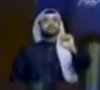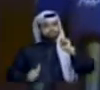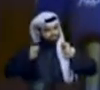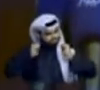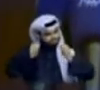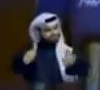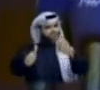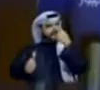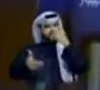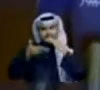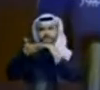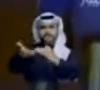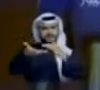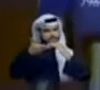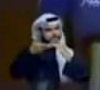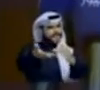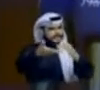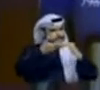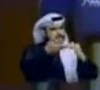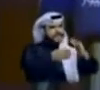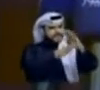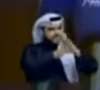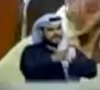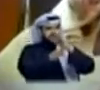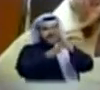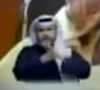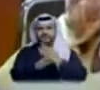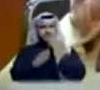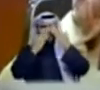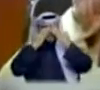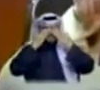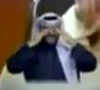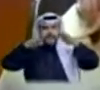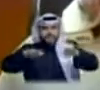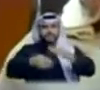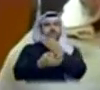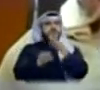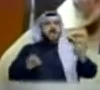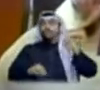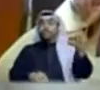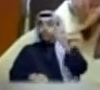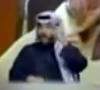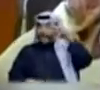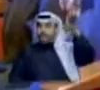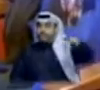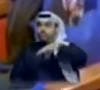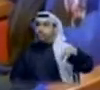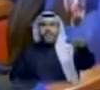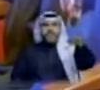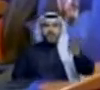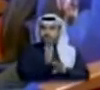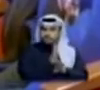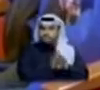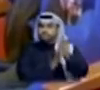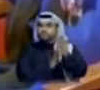على تقديم كافة أوجه الرعاية المتميزة لهذه الفئات، إيمانا منها بأن تقدم الدول يقاس بقدر